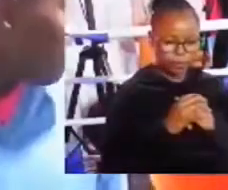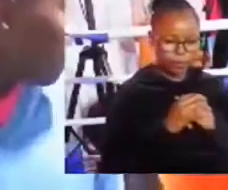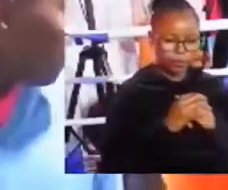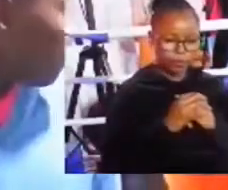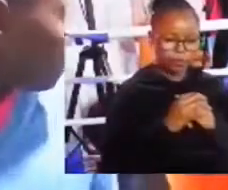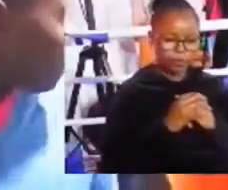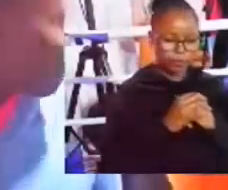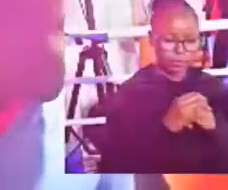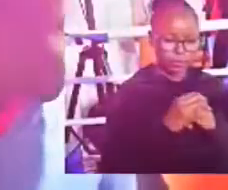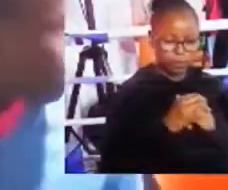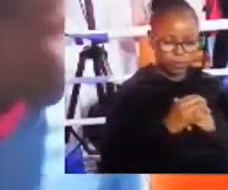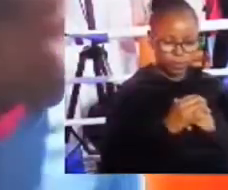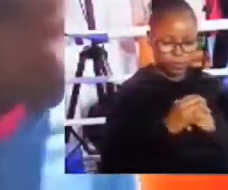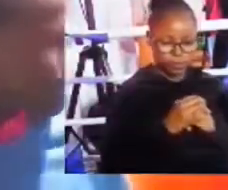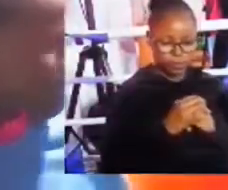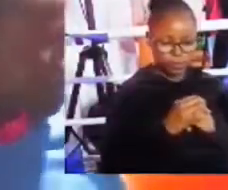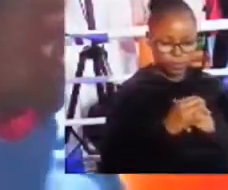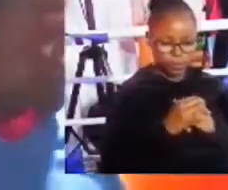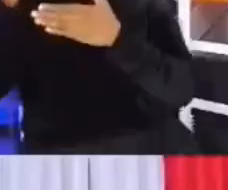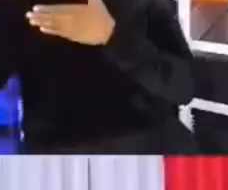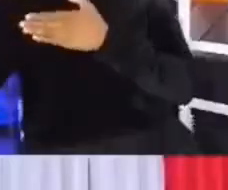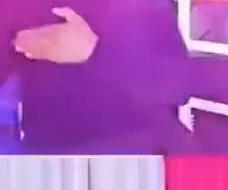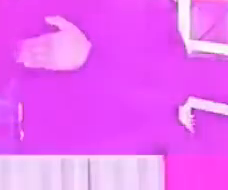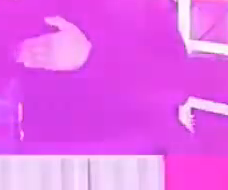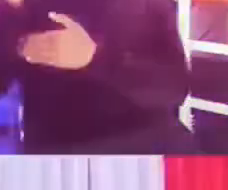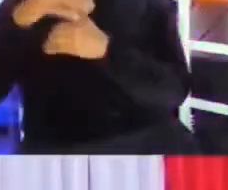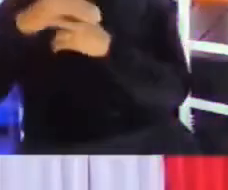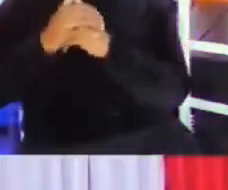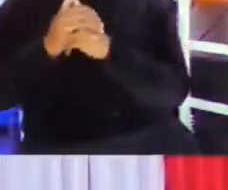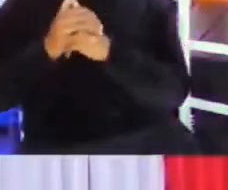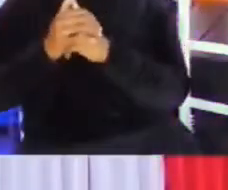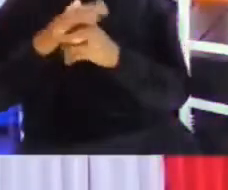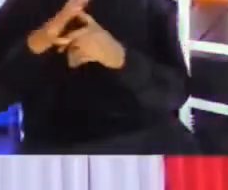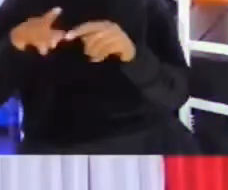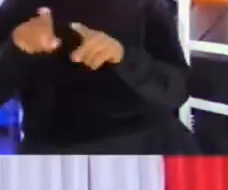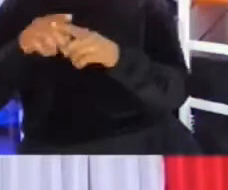Hallelujah! Oho, kugia na ubori wa mehia mwaya tekite.